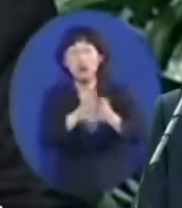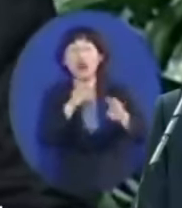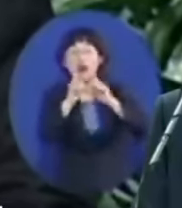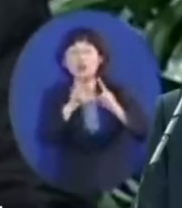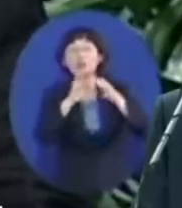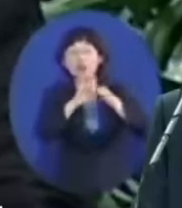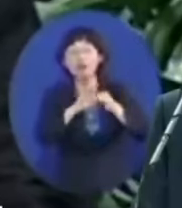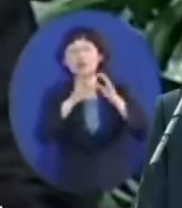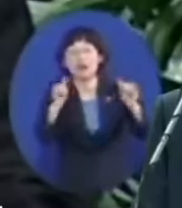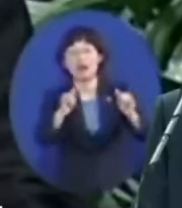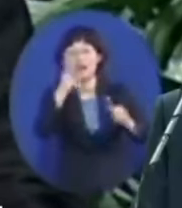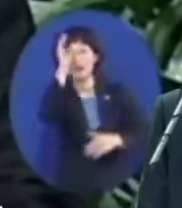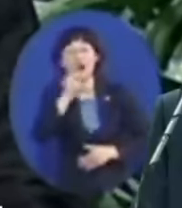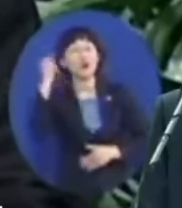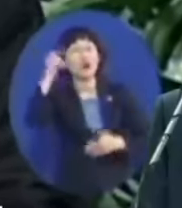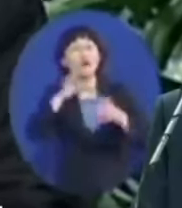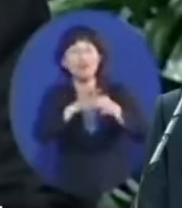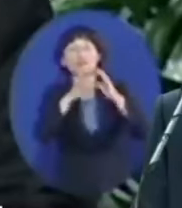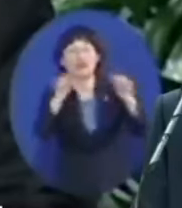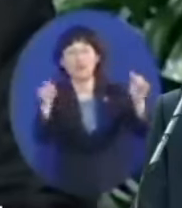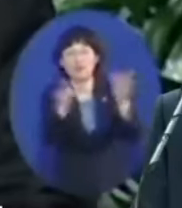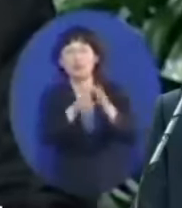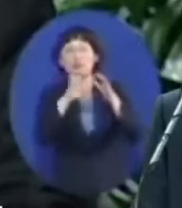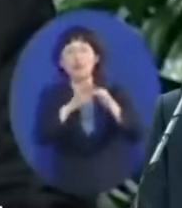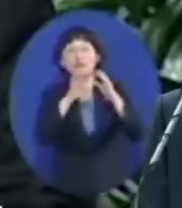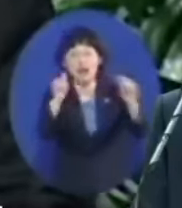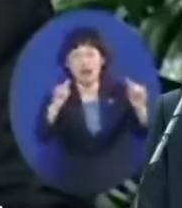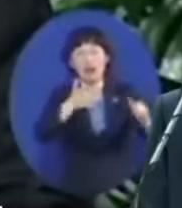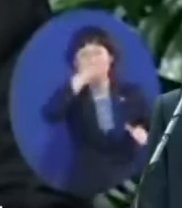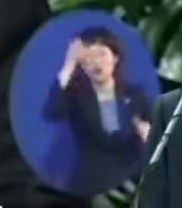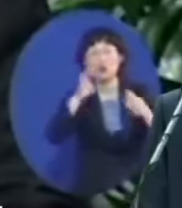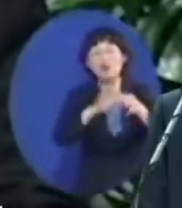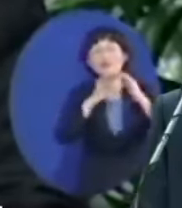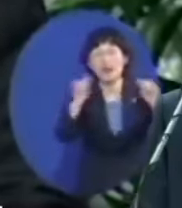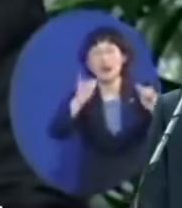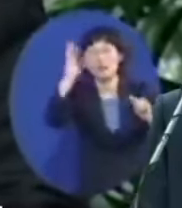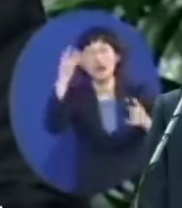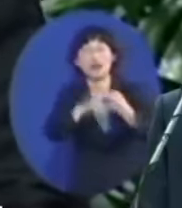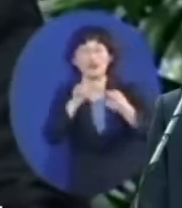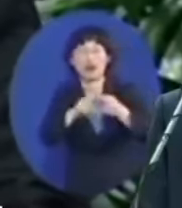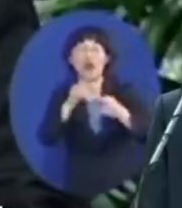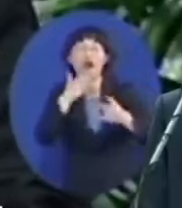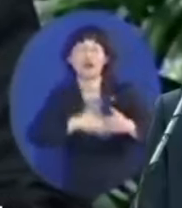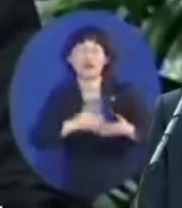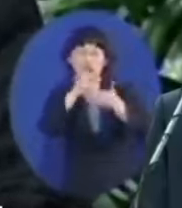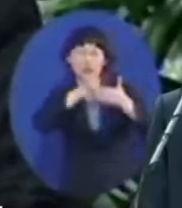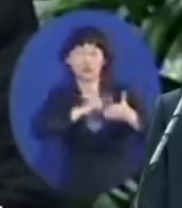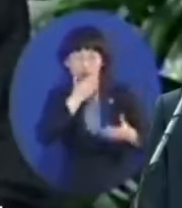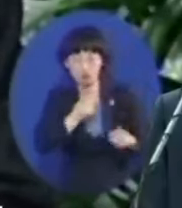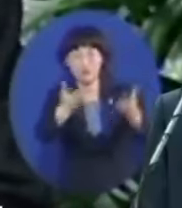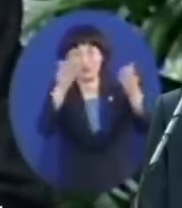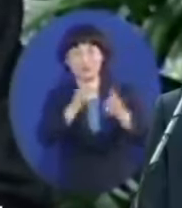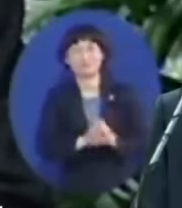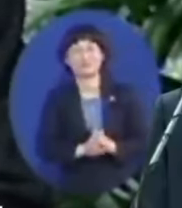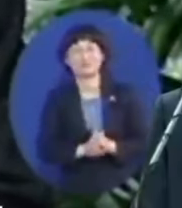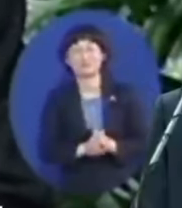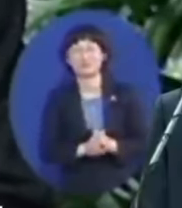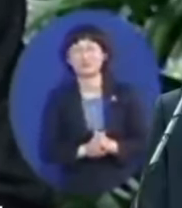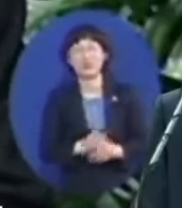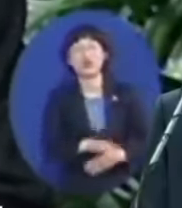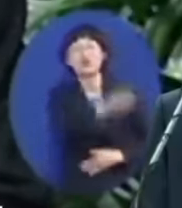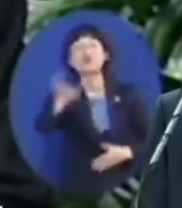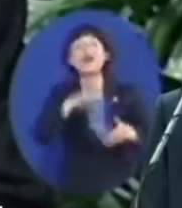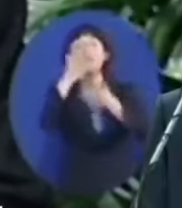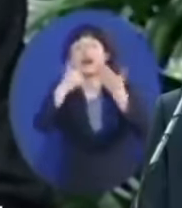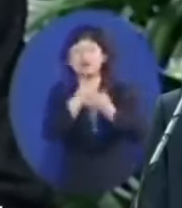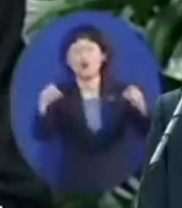사람이요, 성령의 사람이요, 믿음의 사람이요, 꿈의 사람이 되었다는 것을 알게 되시기를 주의 이름으로 축원합니다. 우리는